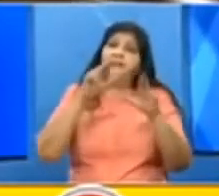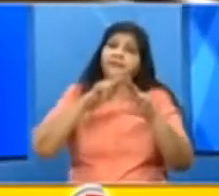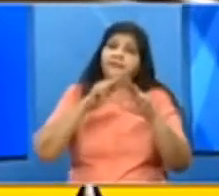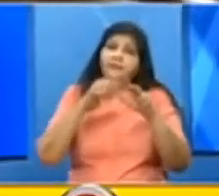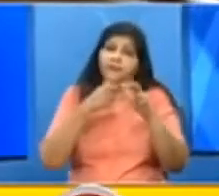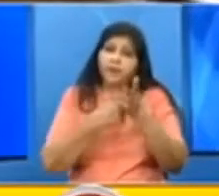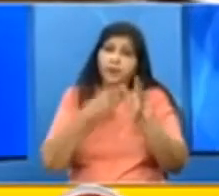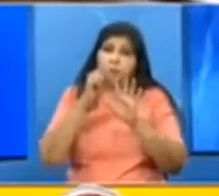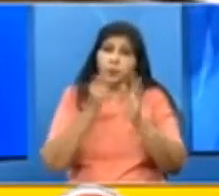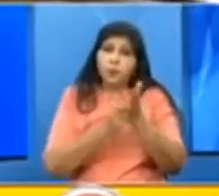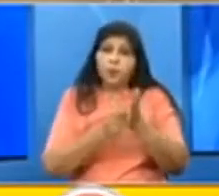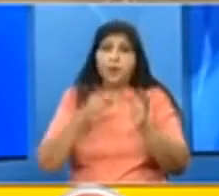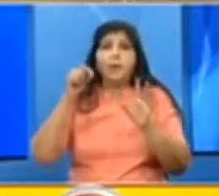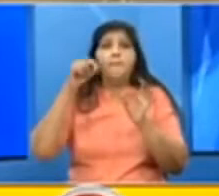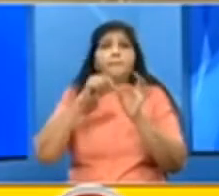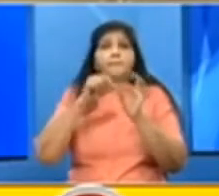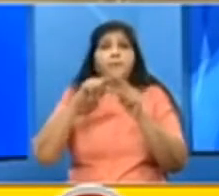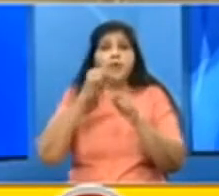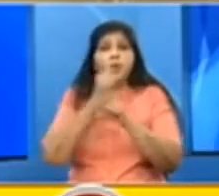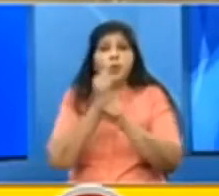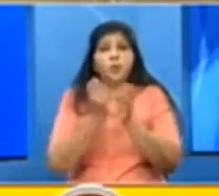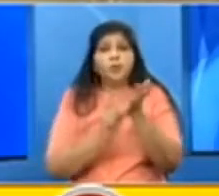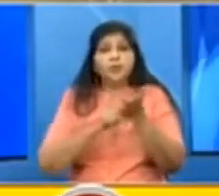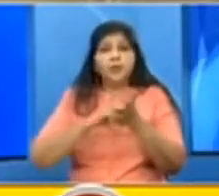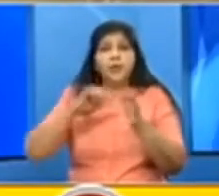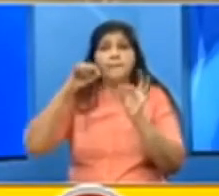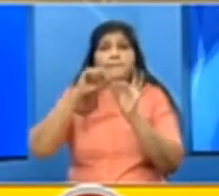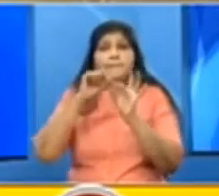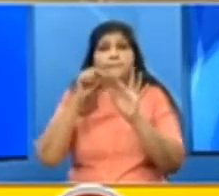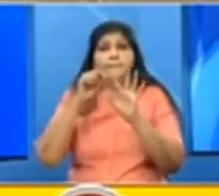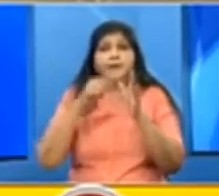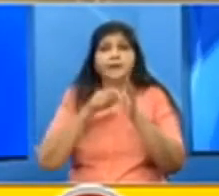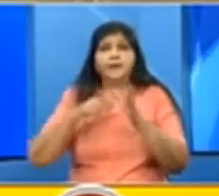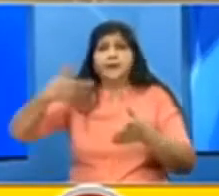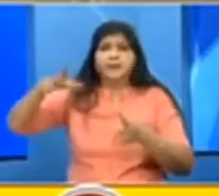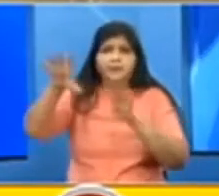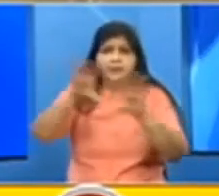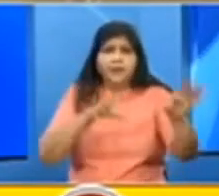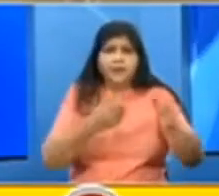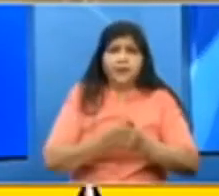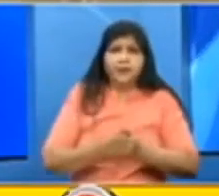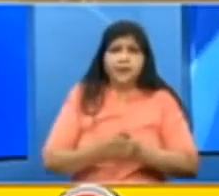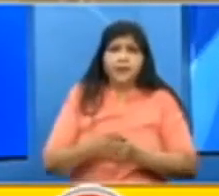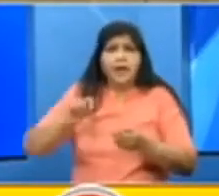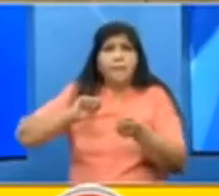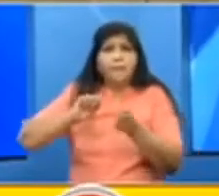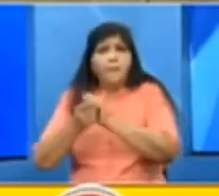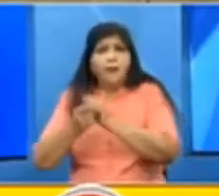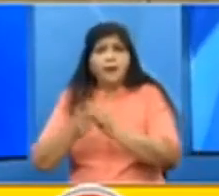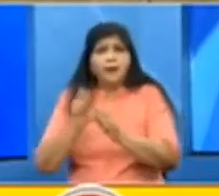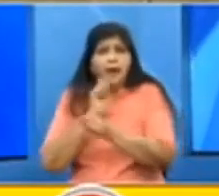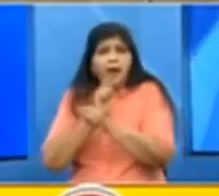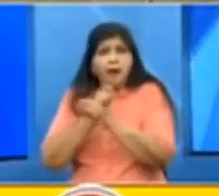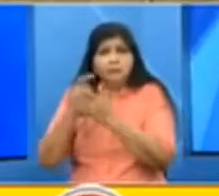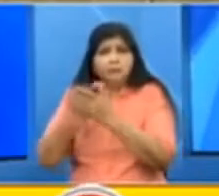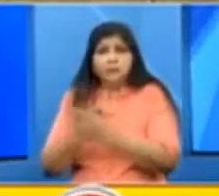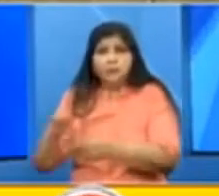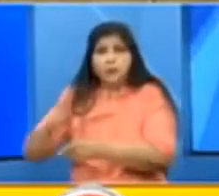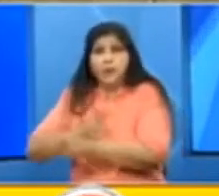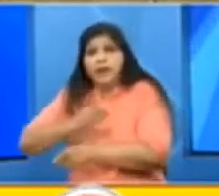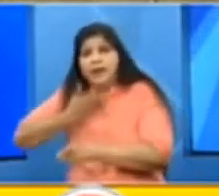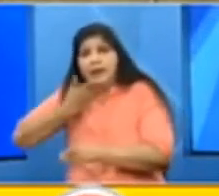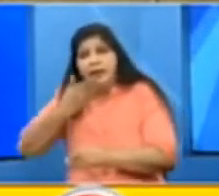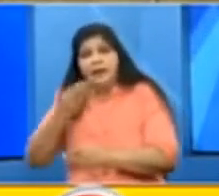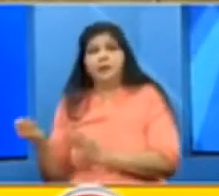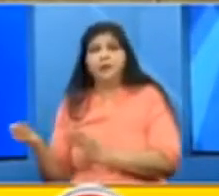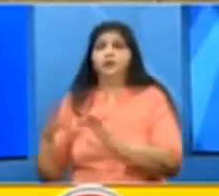बेगूसराय और पटना में अन्य राज्यों से लौटे प्रवासी मजदूरों को इसकी ट्रेनिंग देनी भी शुरू कर दी